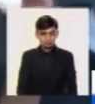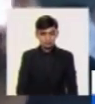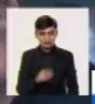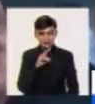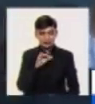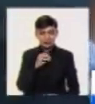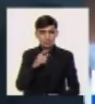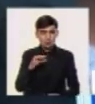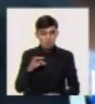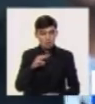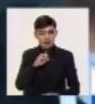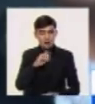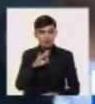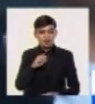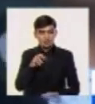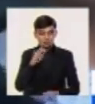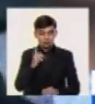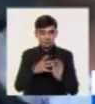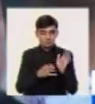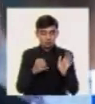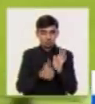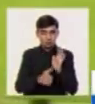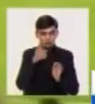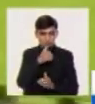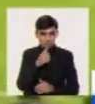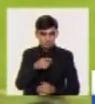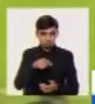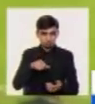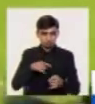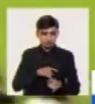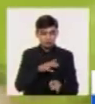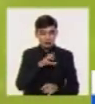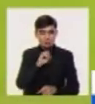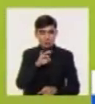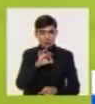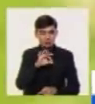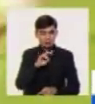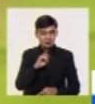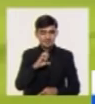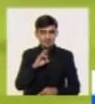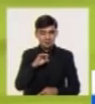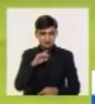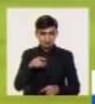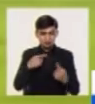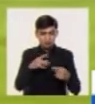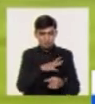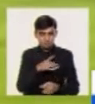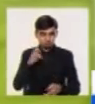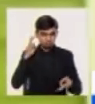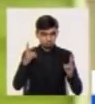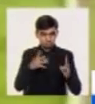Диего Марадонна 1960 жылы Буэнос-Айресте дүниеге келген. Аргентина футбол тарихындағы қайталанбас